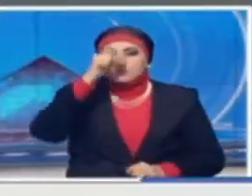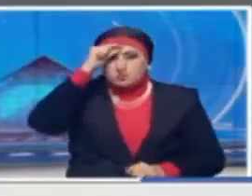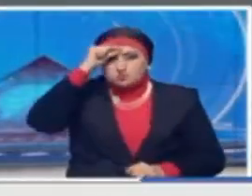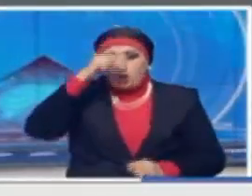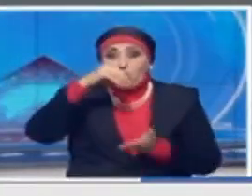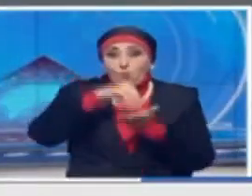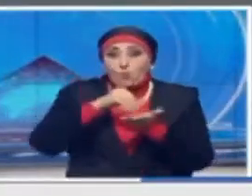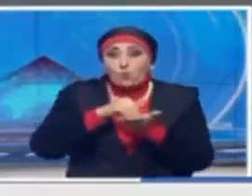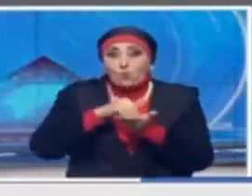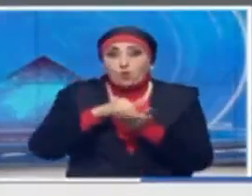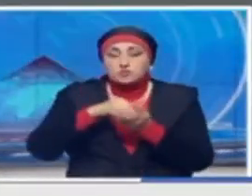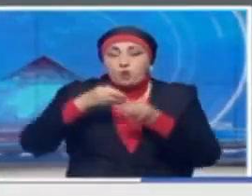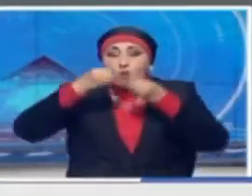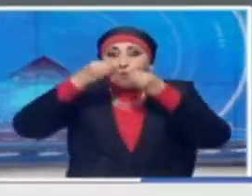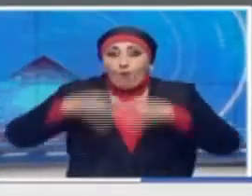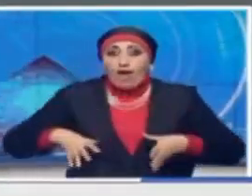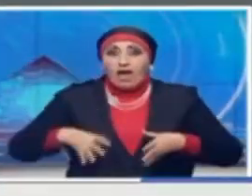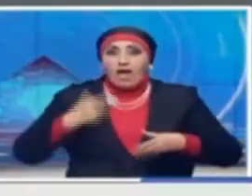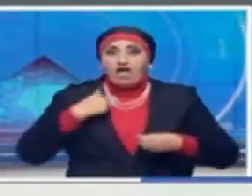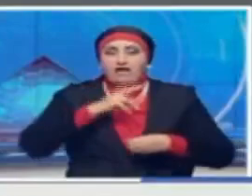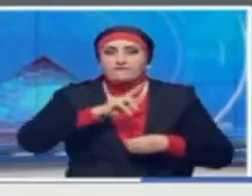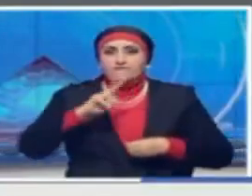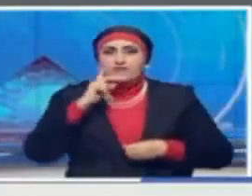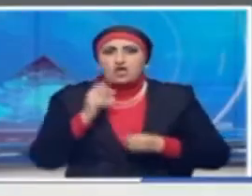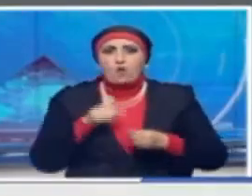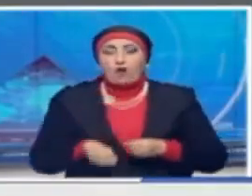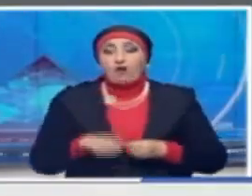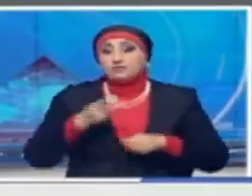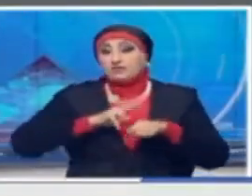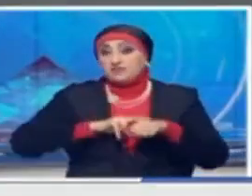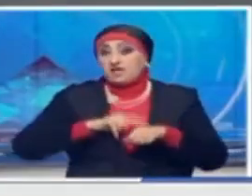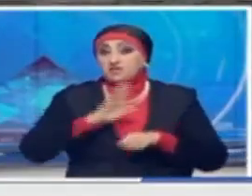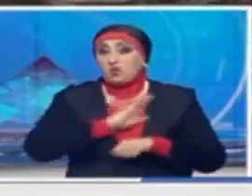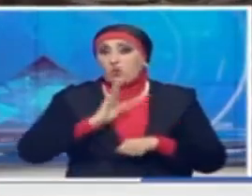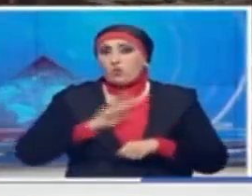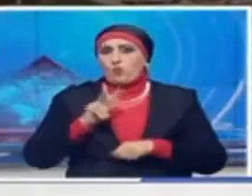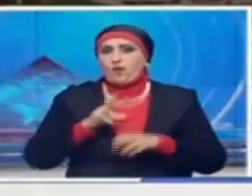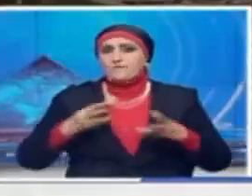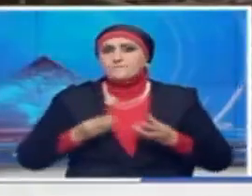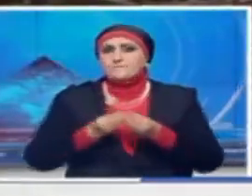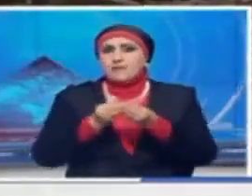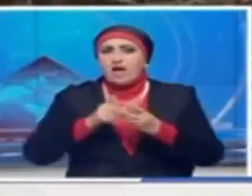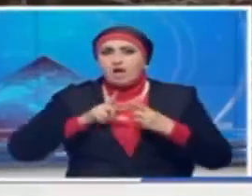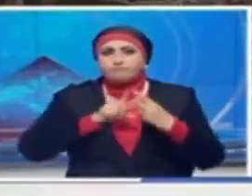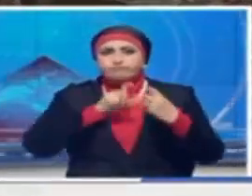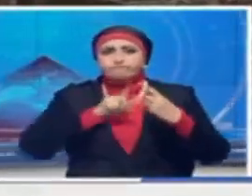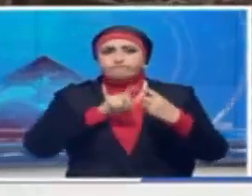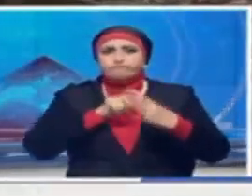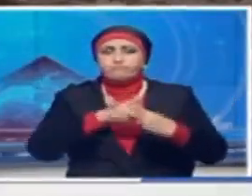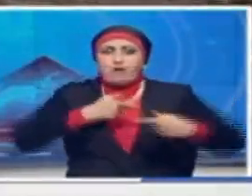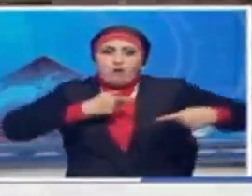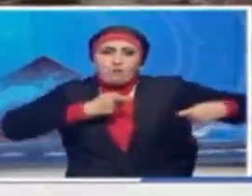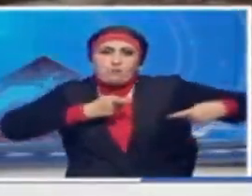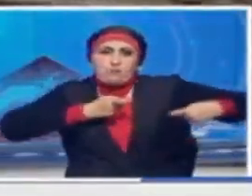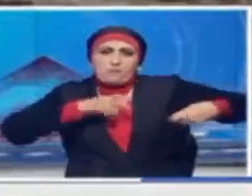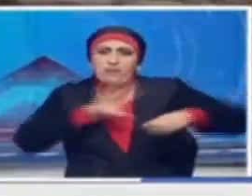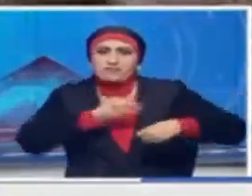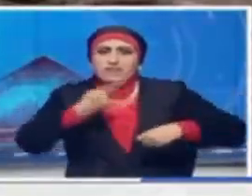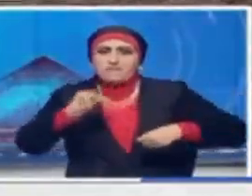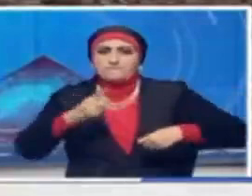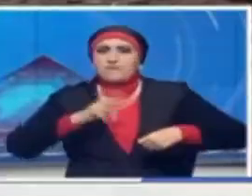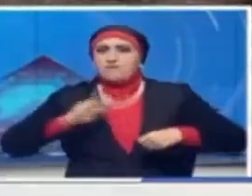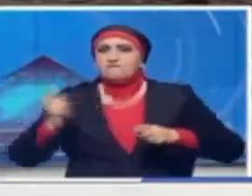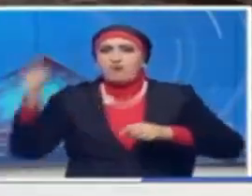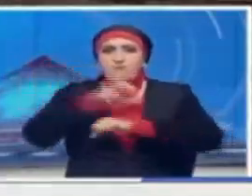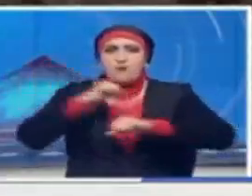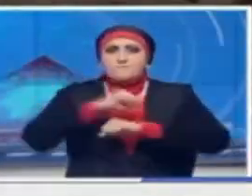وسط حالة من الانهيار في صفوف الميليشيات، كما خاضت القوات المشتركة معارك عنيفة ضد الحوثيين بمختلف